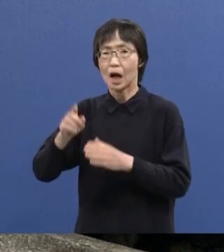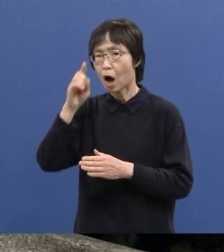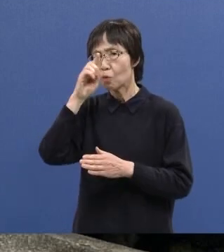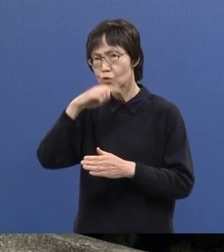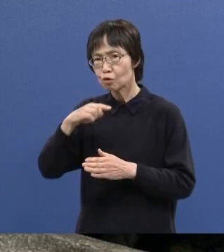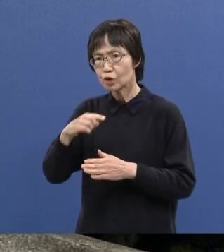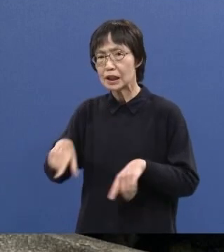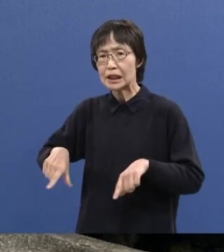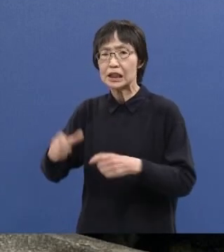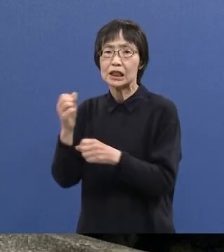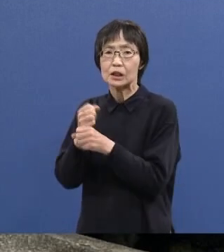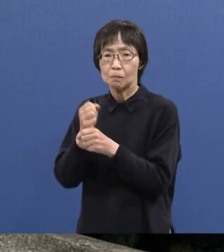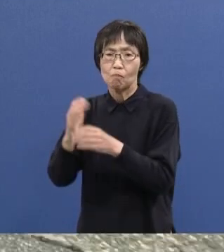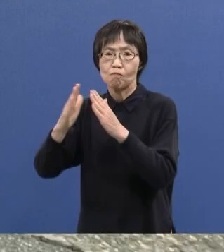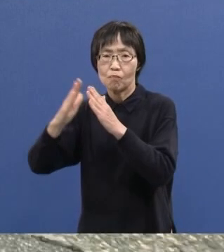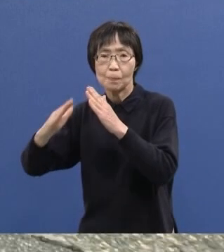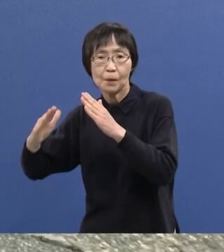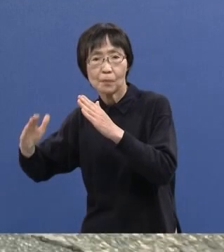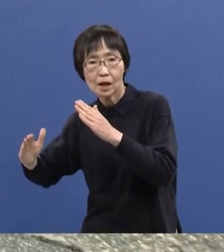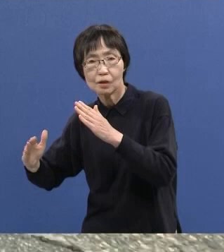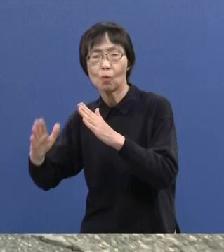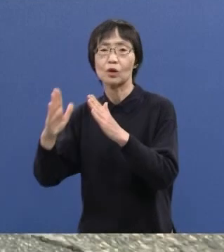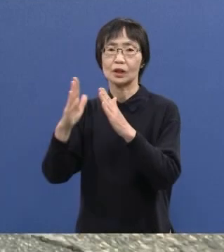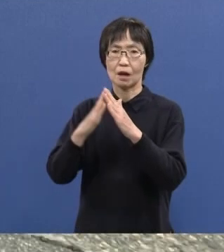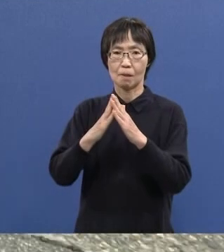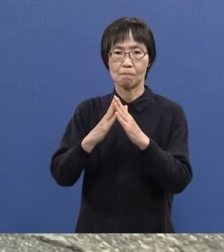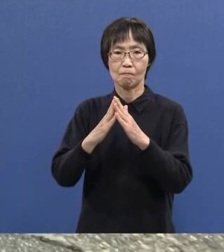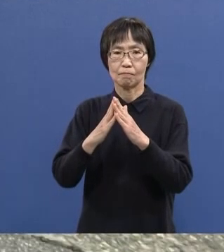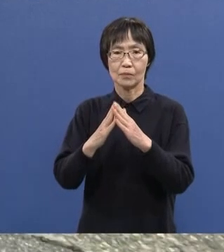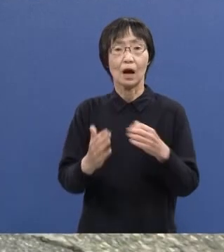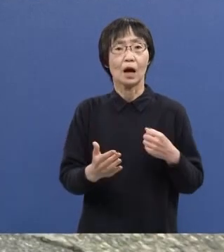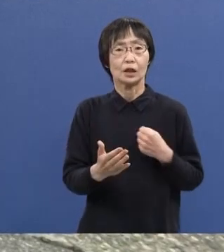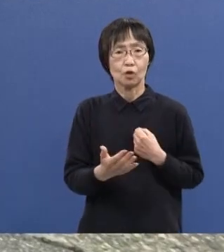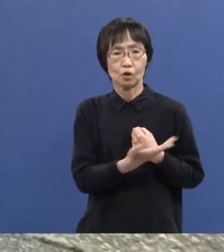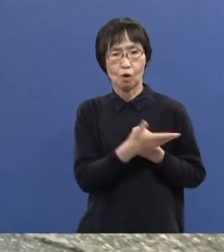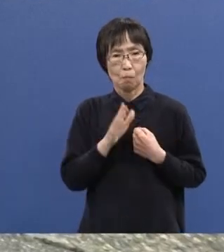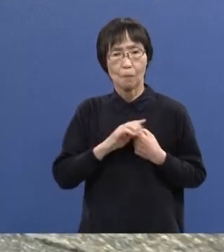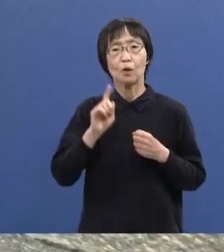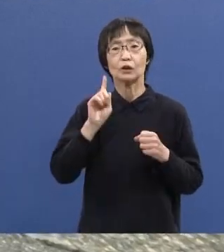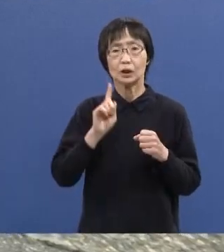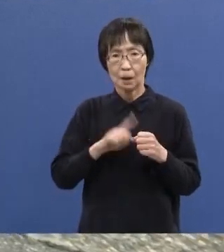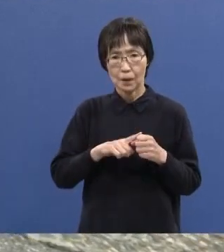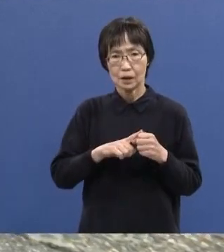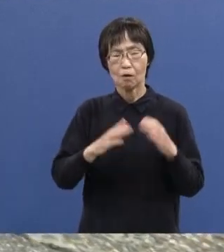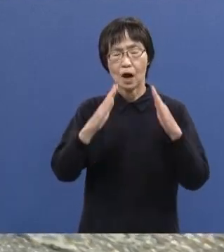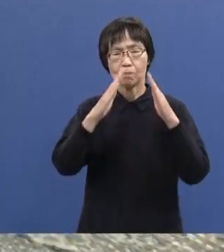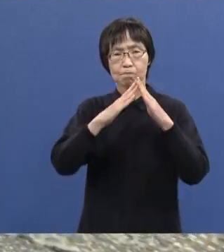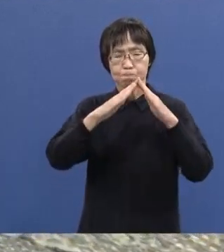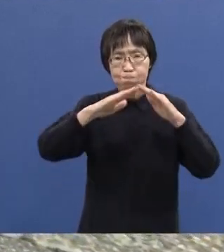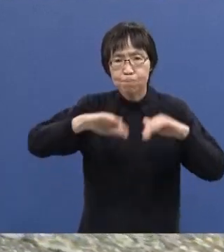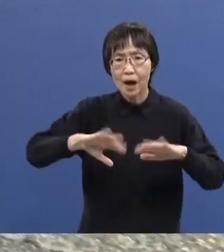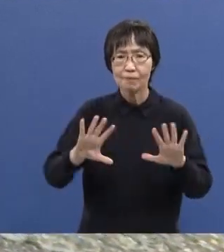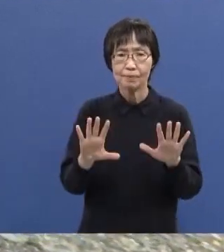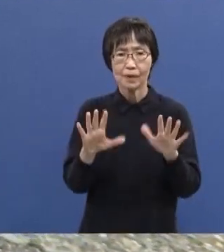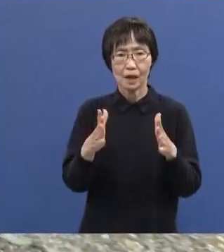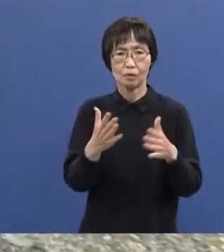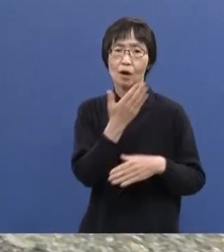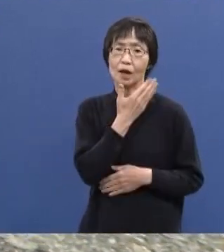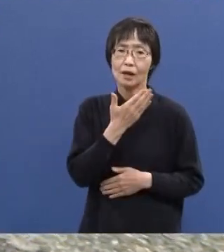瓦葺きの住宅でした。 地震から命を守るためには住宅が壊れないことが重要ですよ